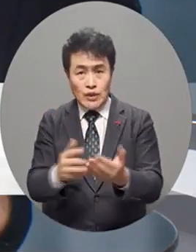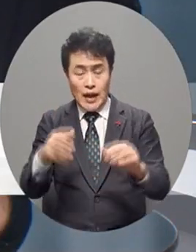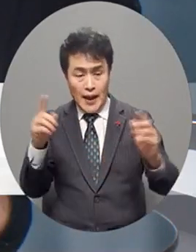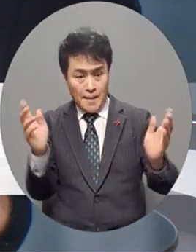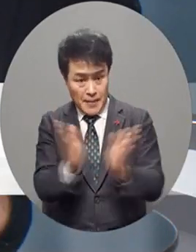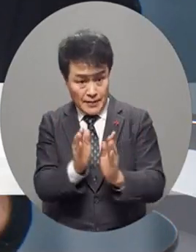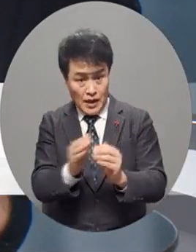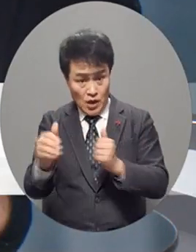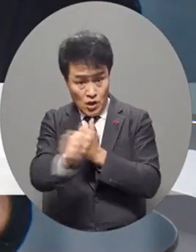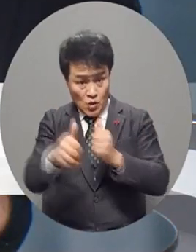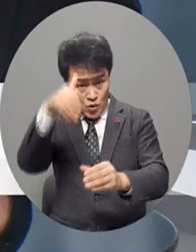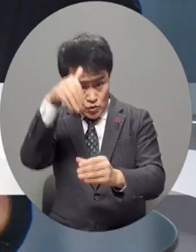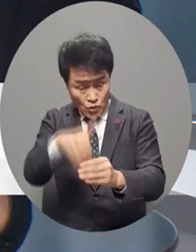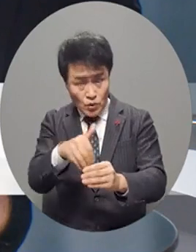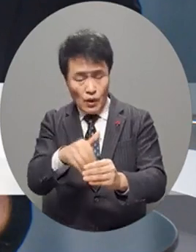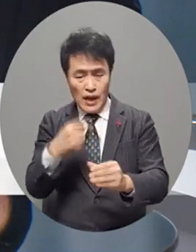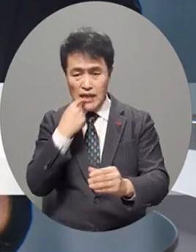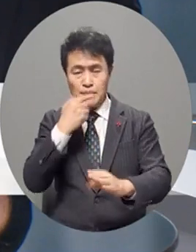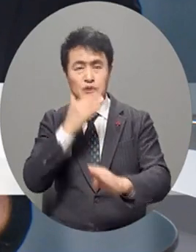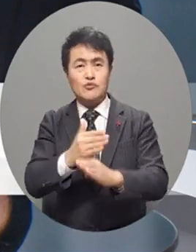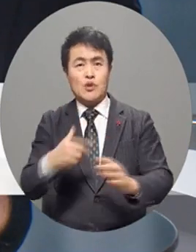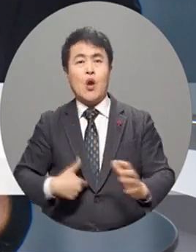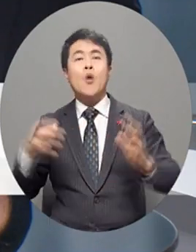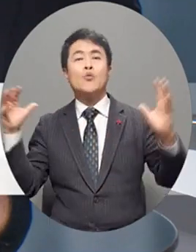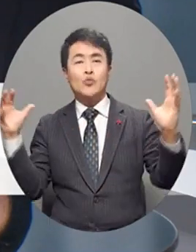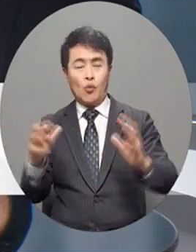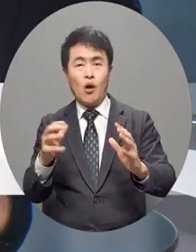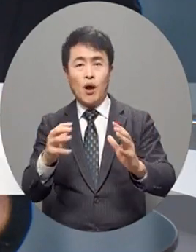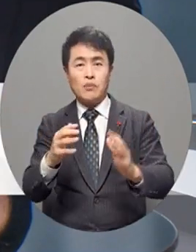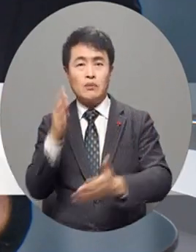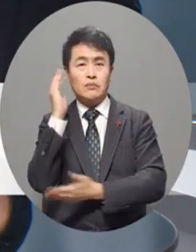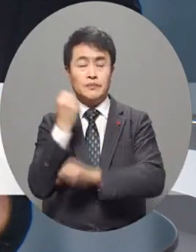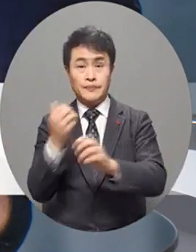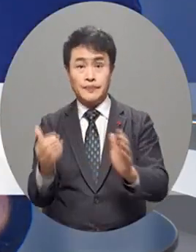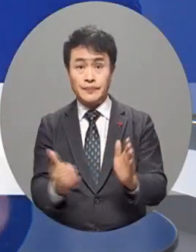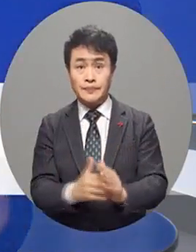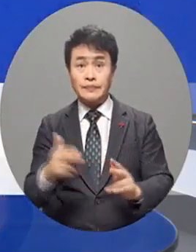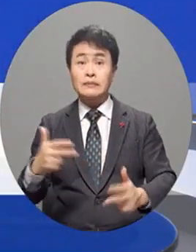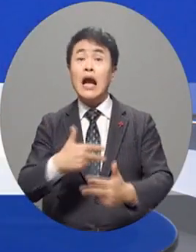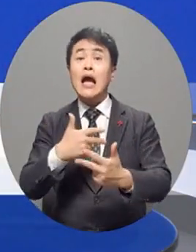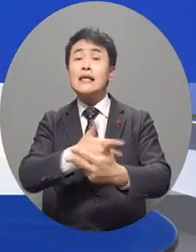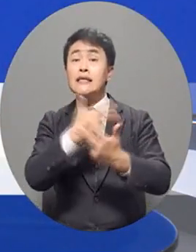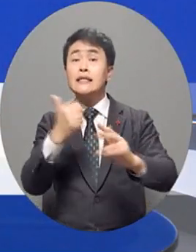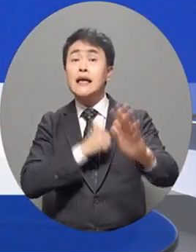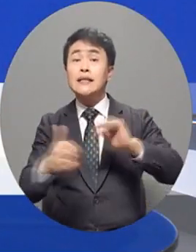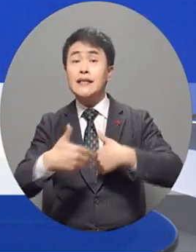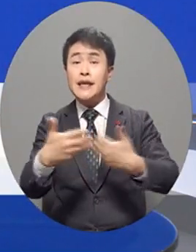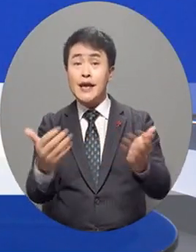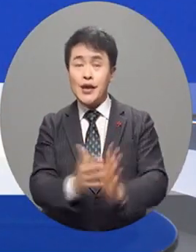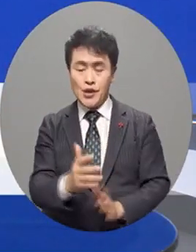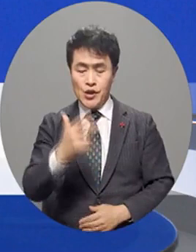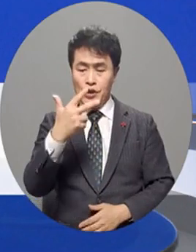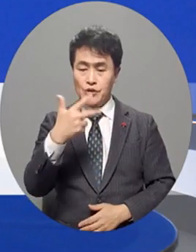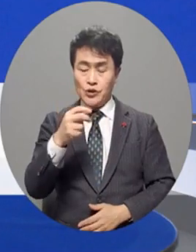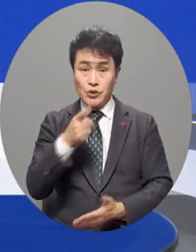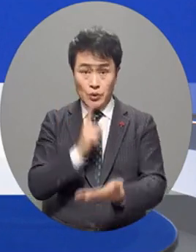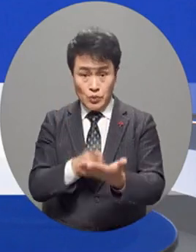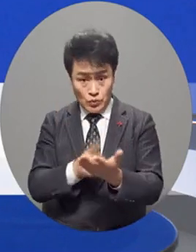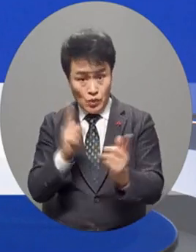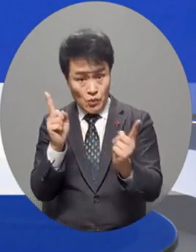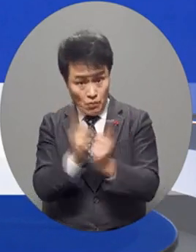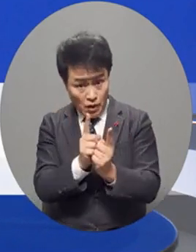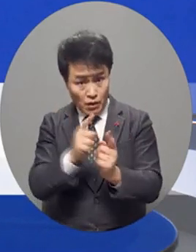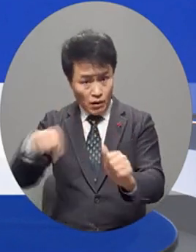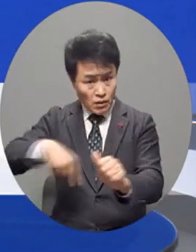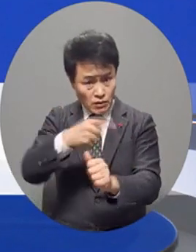승리를 위한 민주당의 통합을 강조했습니다. 이재명 대표도 다음 주 정세균 전 총리를 만나는 등 당내